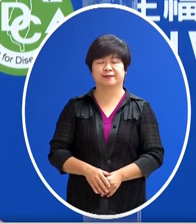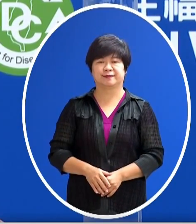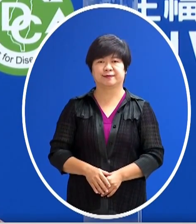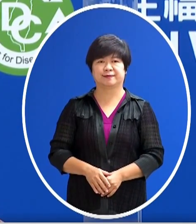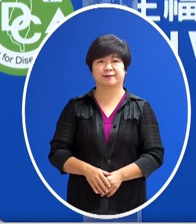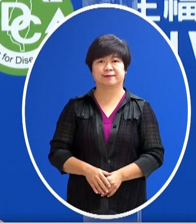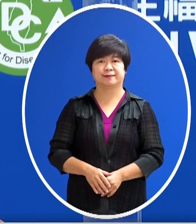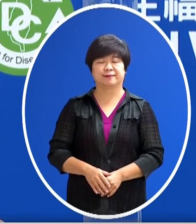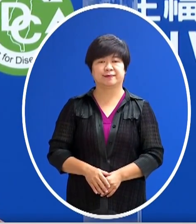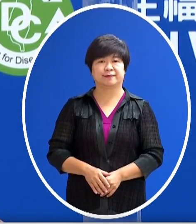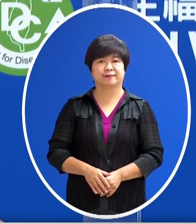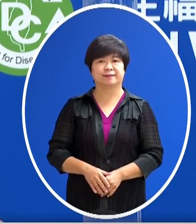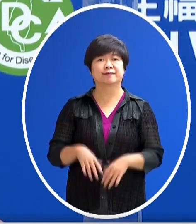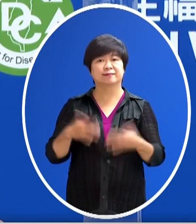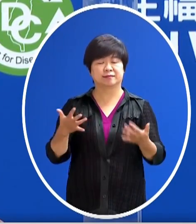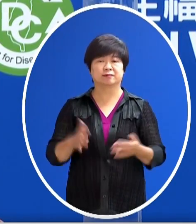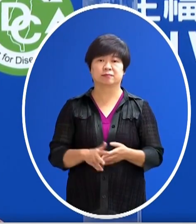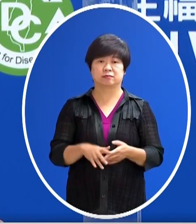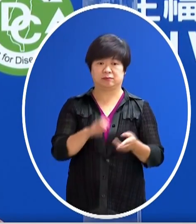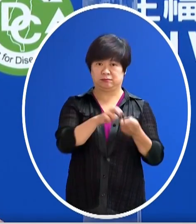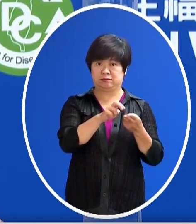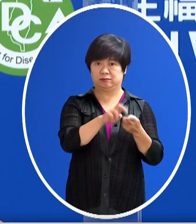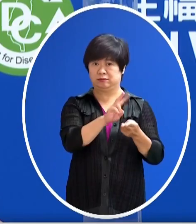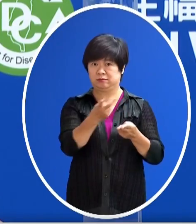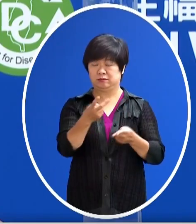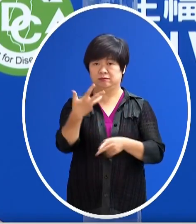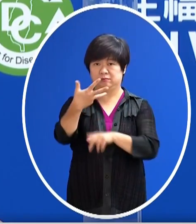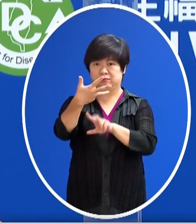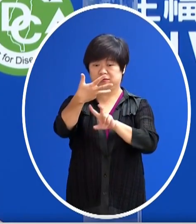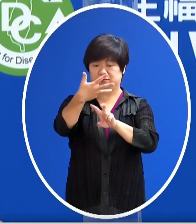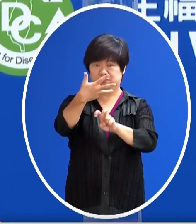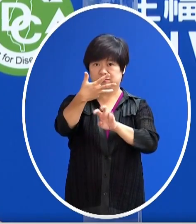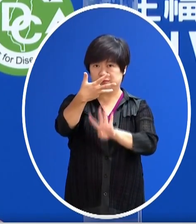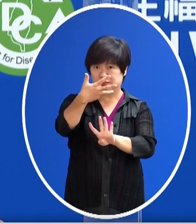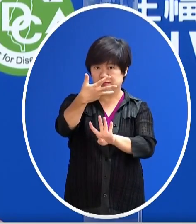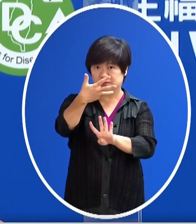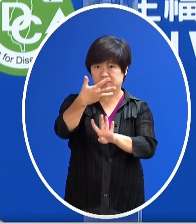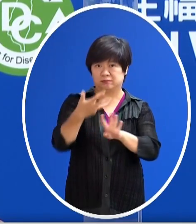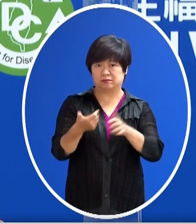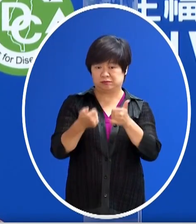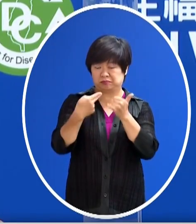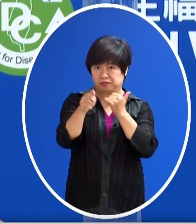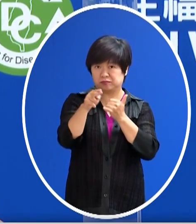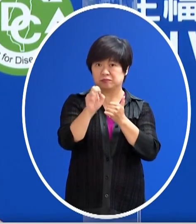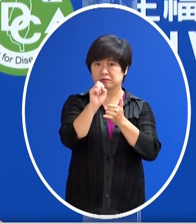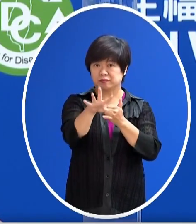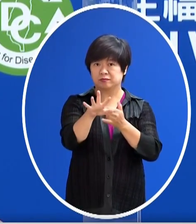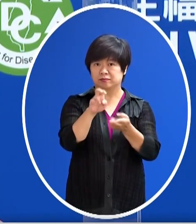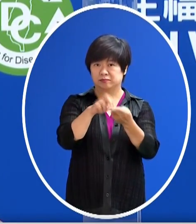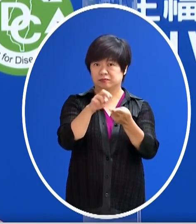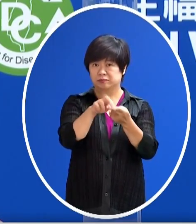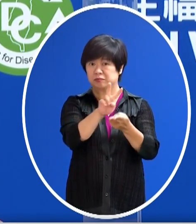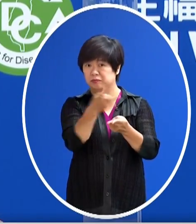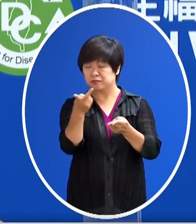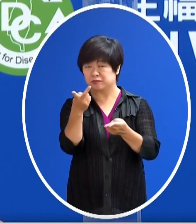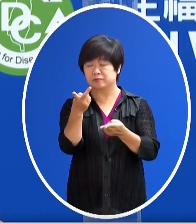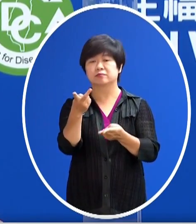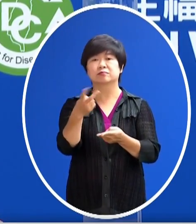好，大概一个就是有变地点的，8月24我们就会通知他要选地点。